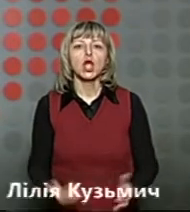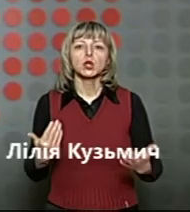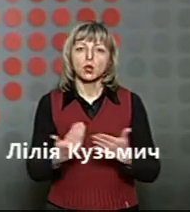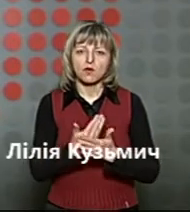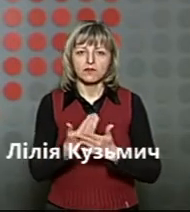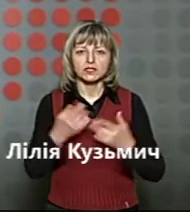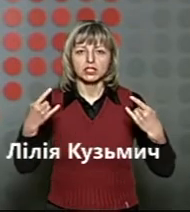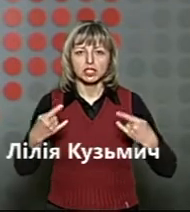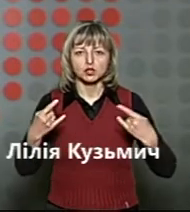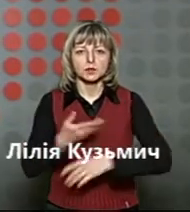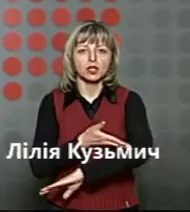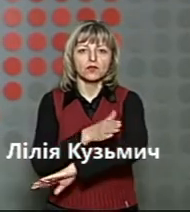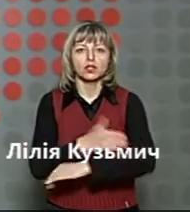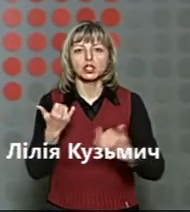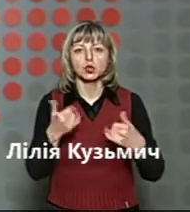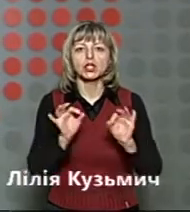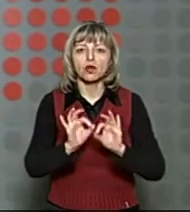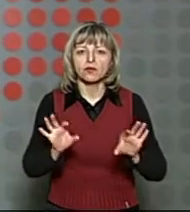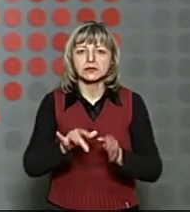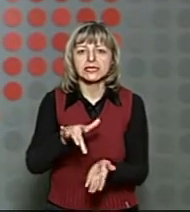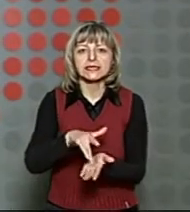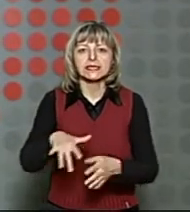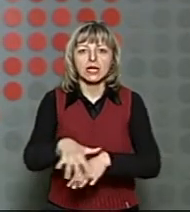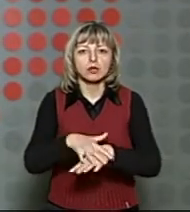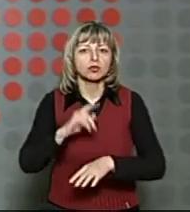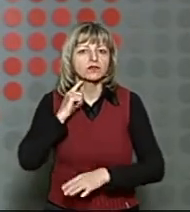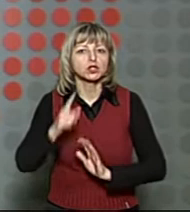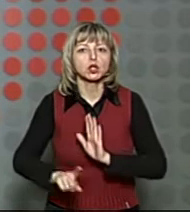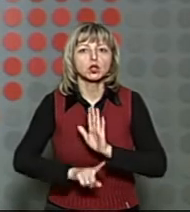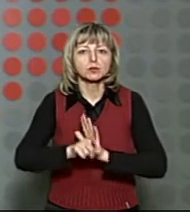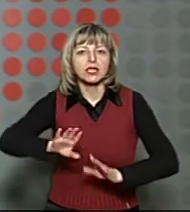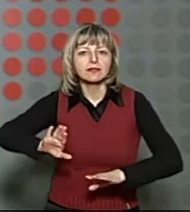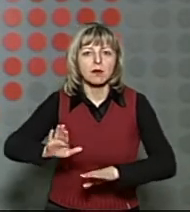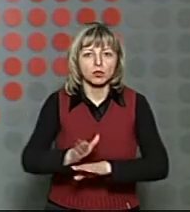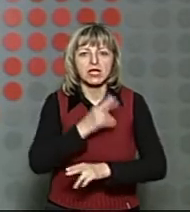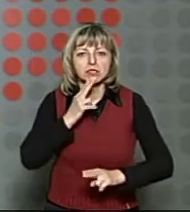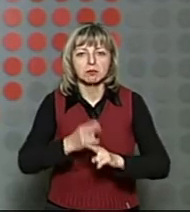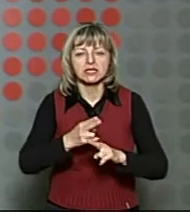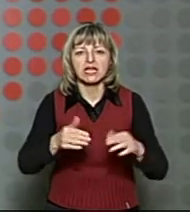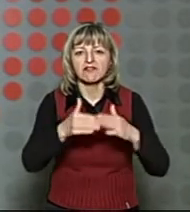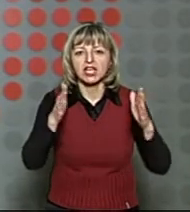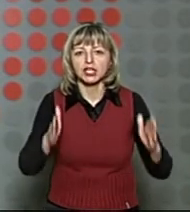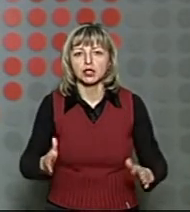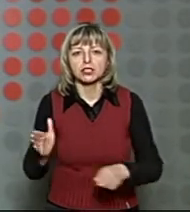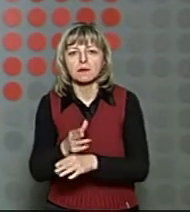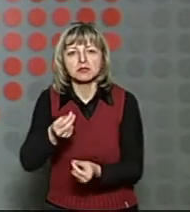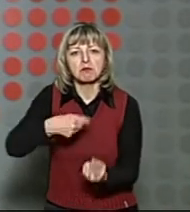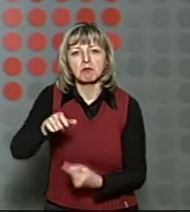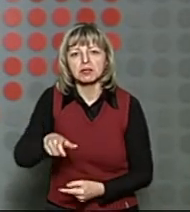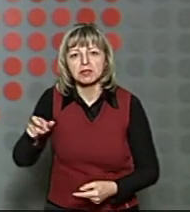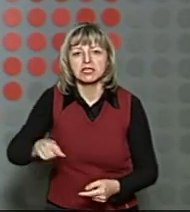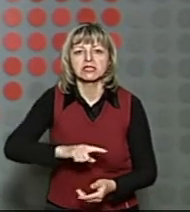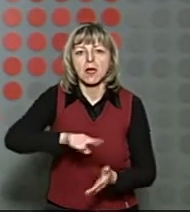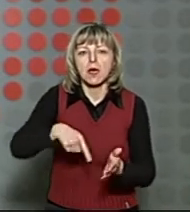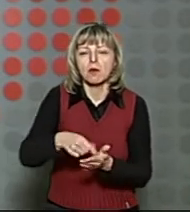Новини на Суспільному. Волинь. Сьогодні у випуску. На центральному ринку у Луцьку розпочався демонтаж металевих кіосків. Між підприємцями,